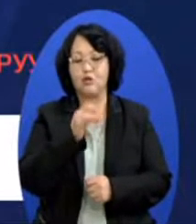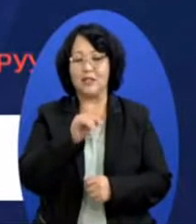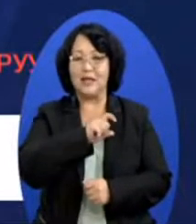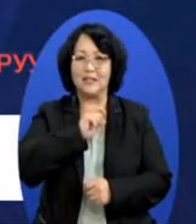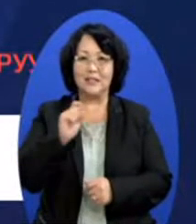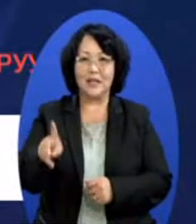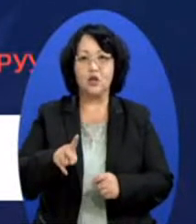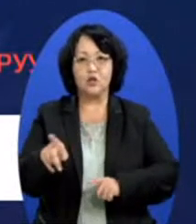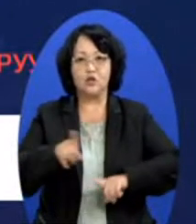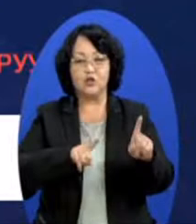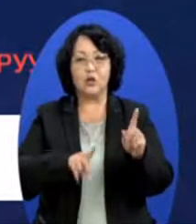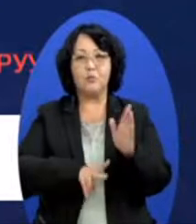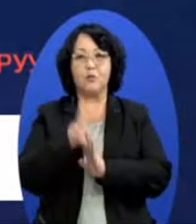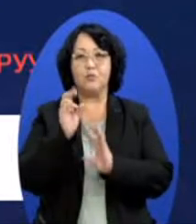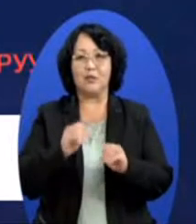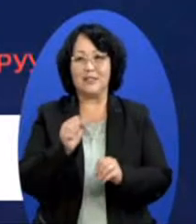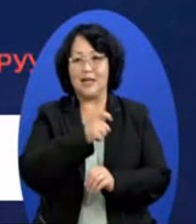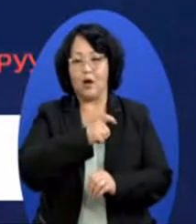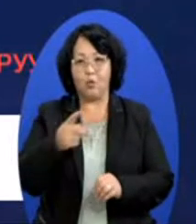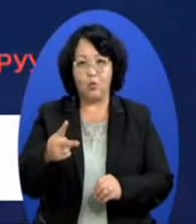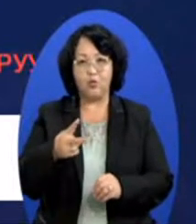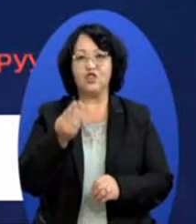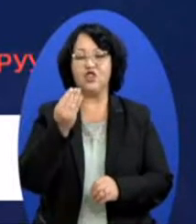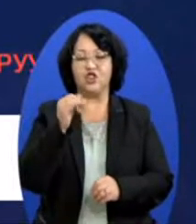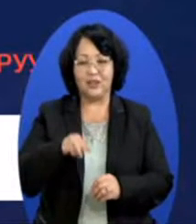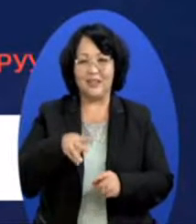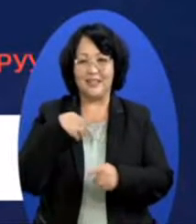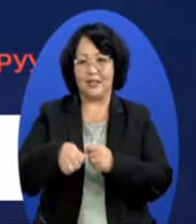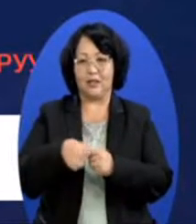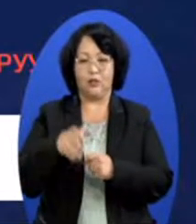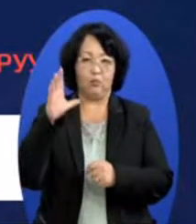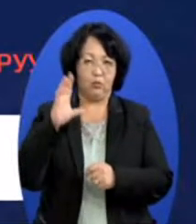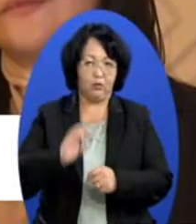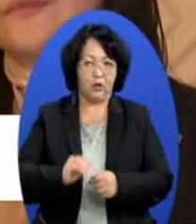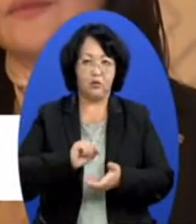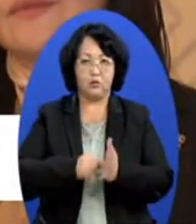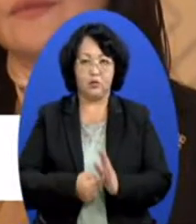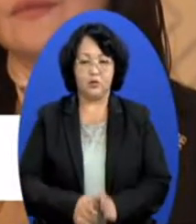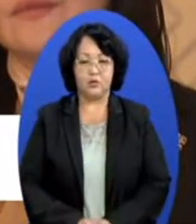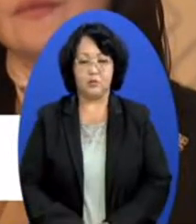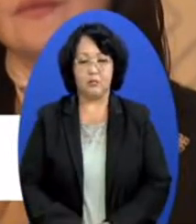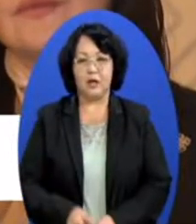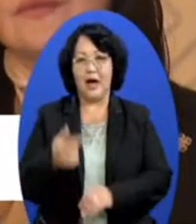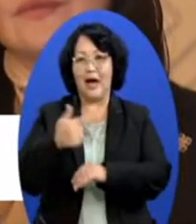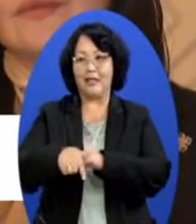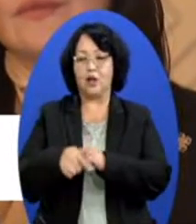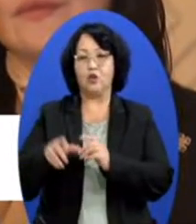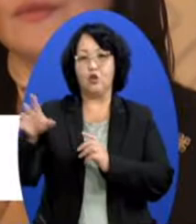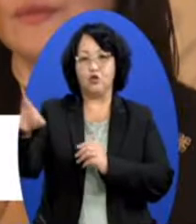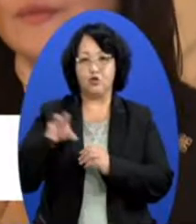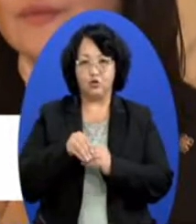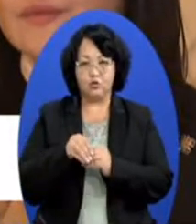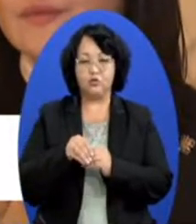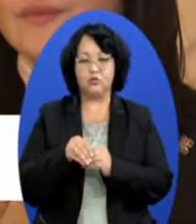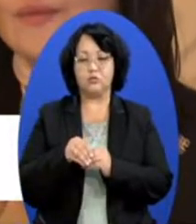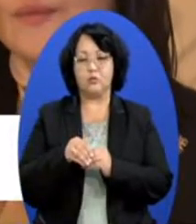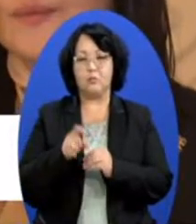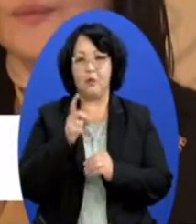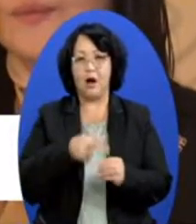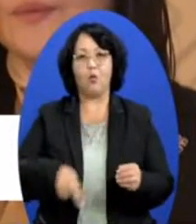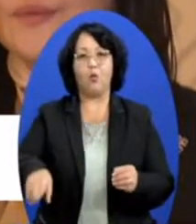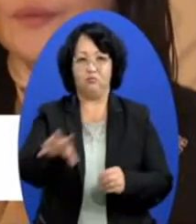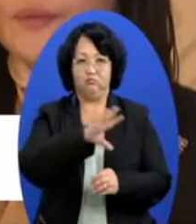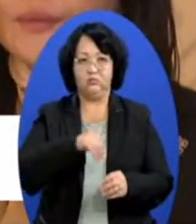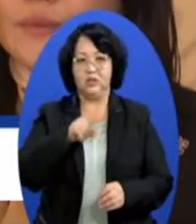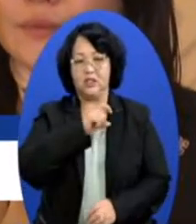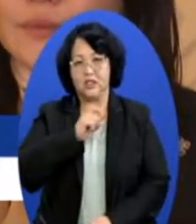хөгжүүлэх өрсөлдөөн бий болгож санхүүжилтийн зардлыг бууруулахар тооцоолсон байна. Одоо гадаад орчноос одоо банкуд